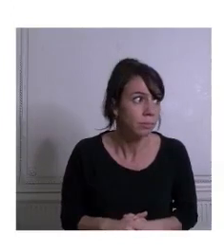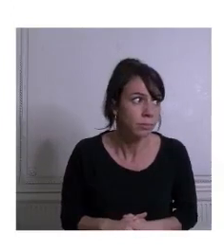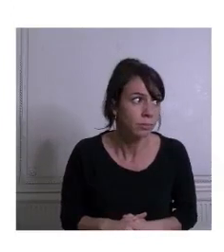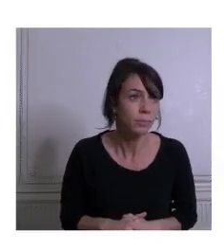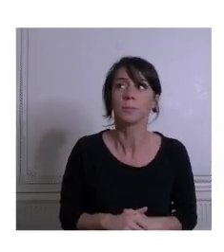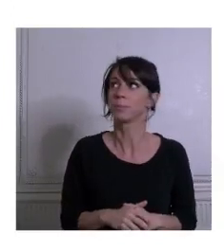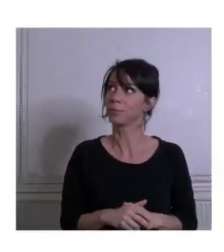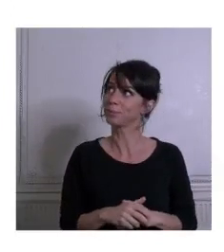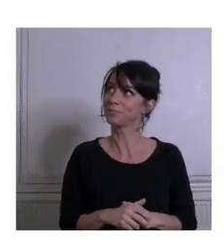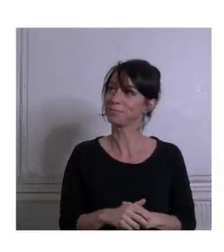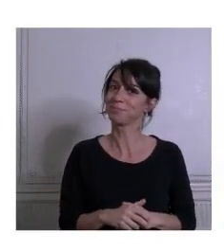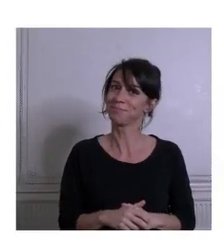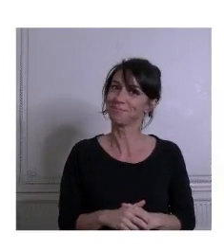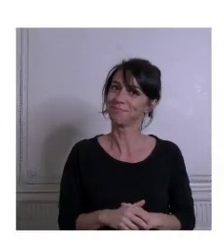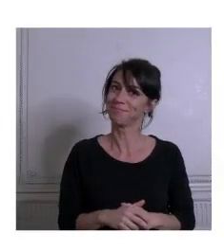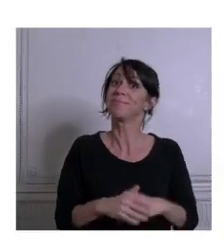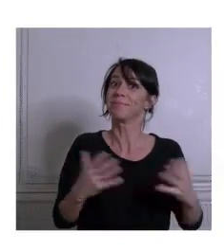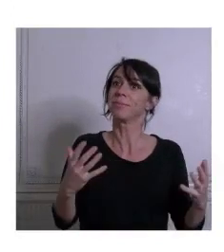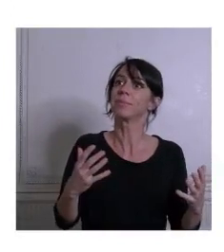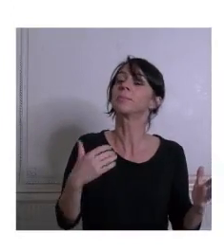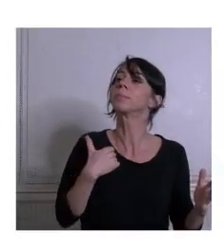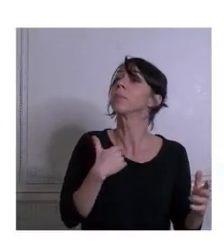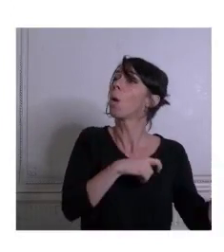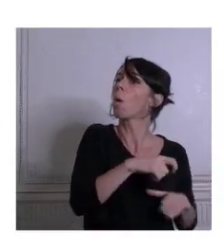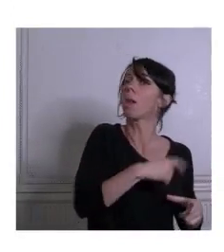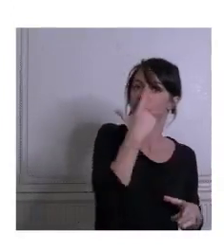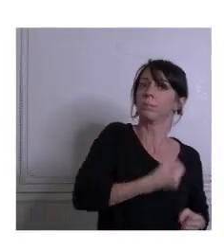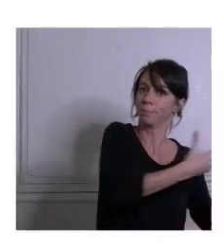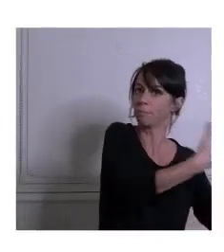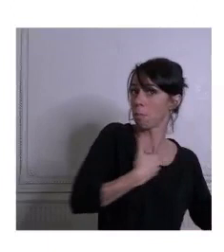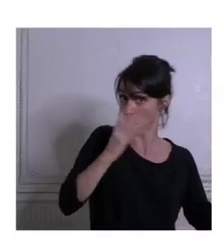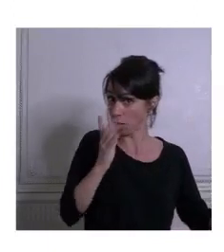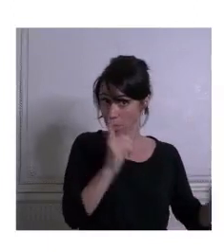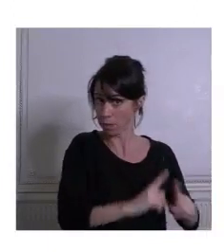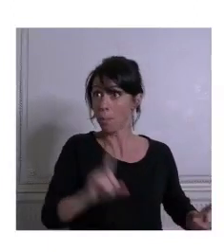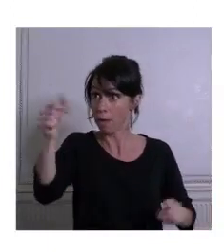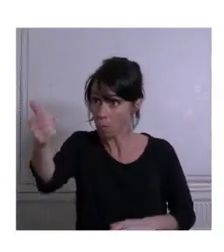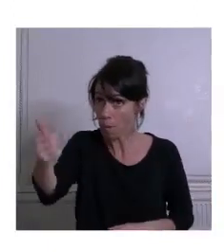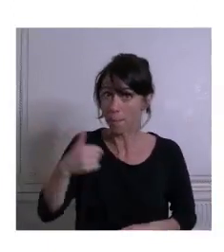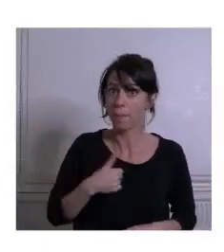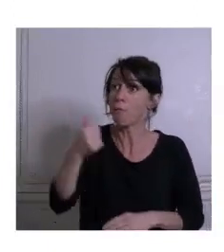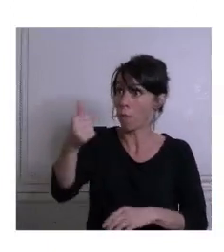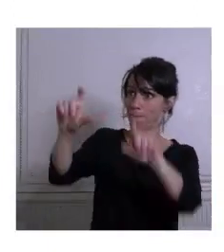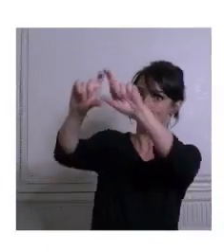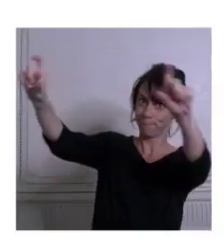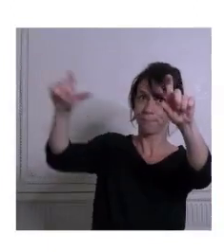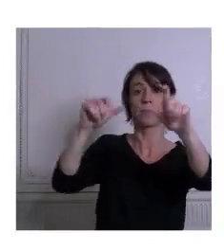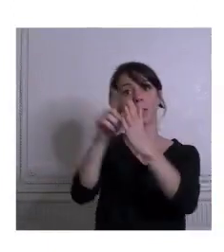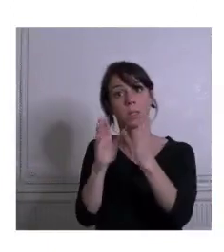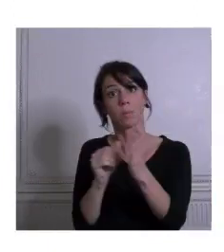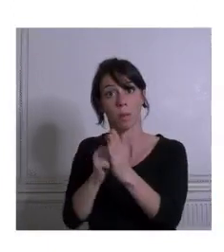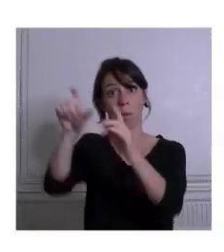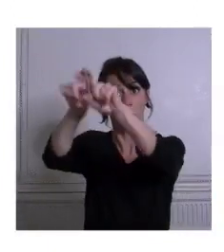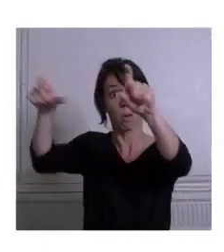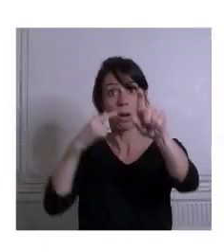fait, mais pas de plan d'investissement pluriannuel sur de la rénovation. Rénovation toiture, mur,